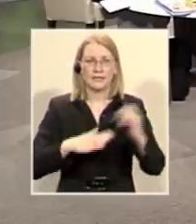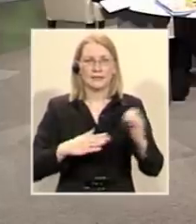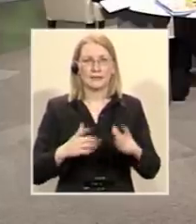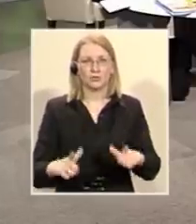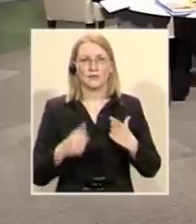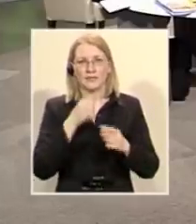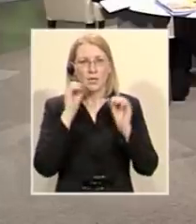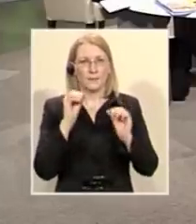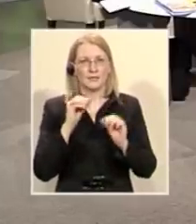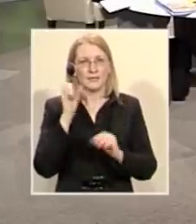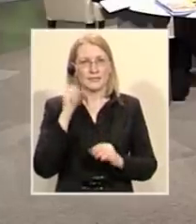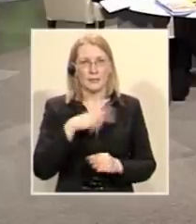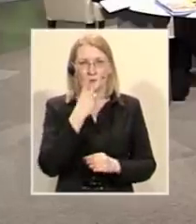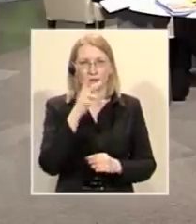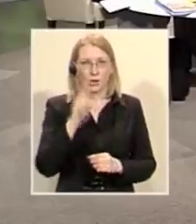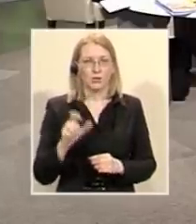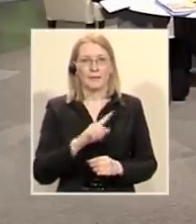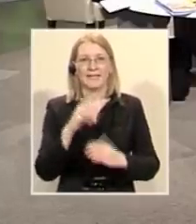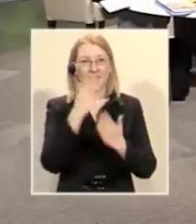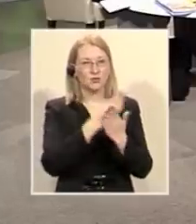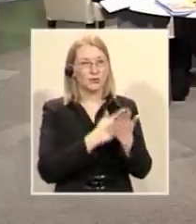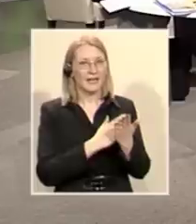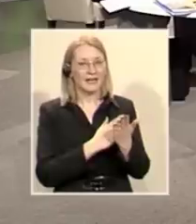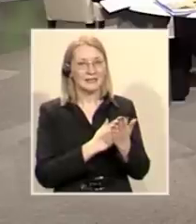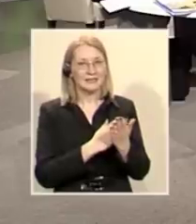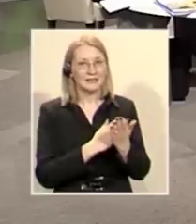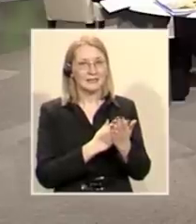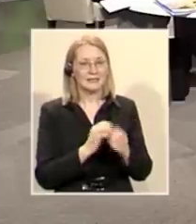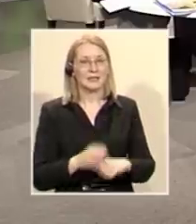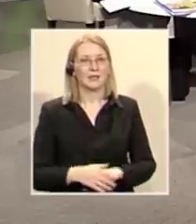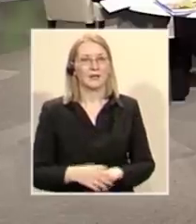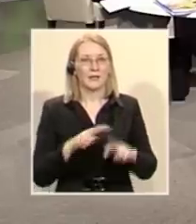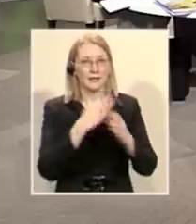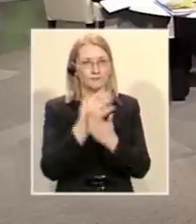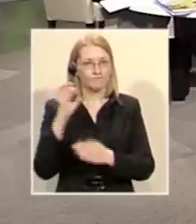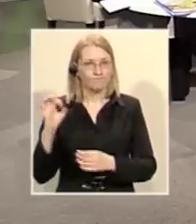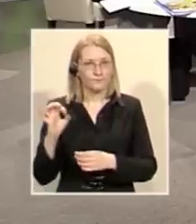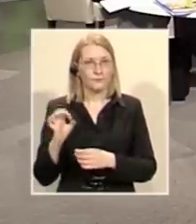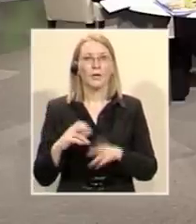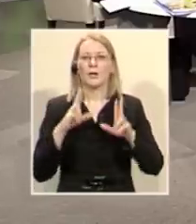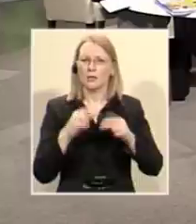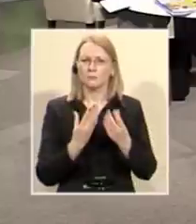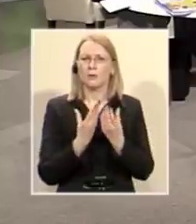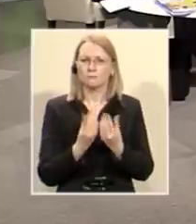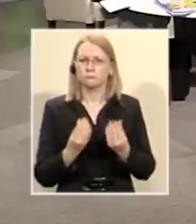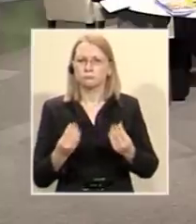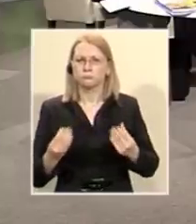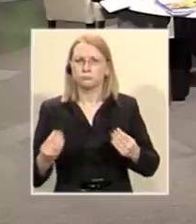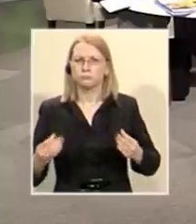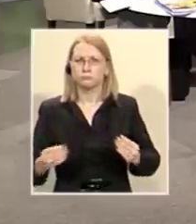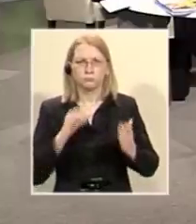obrazovanja slabovidnih osoba, a da nisu na listi. Znači, itekako ih ima. Ima ih jako puno.